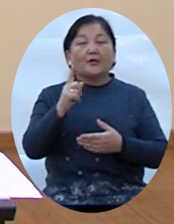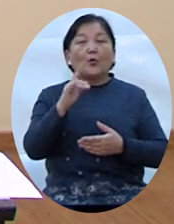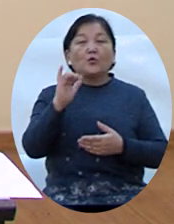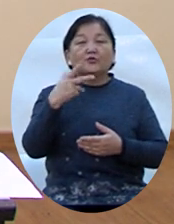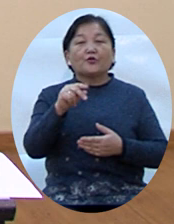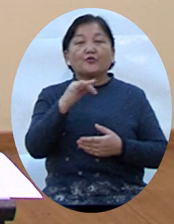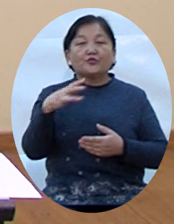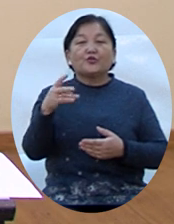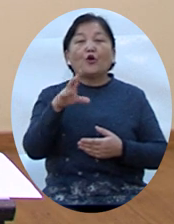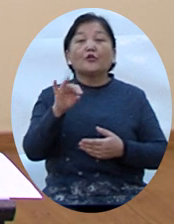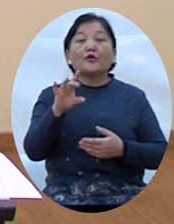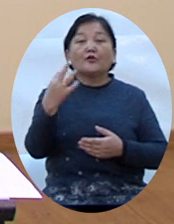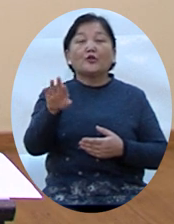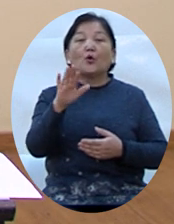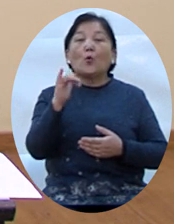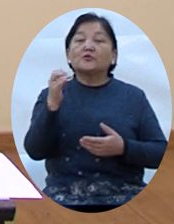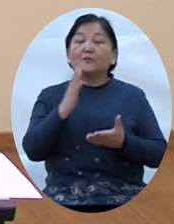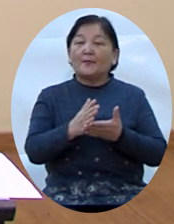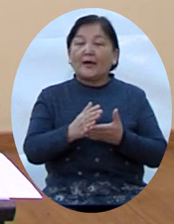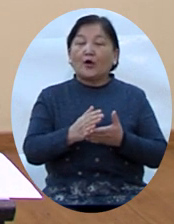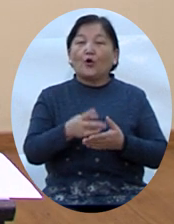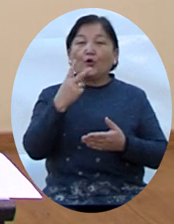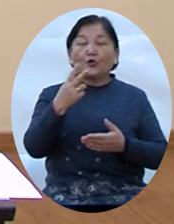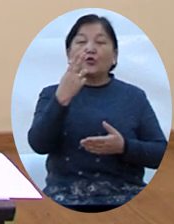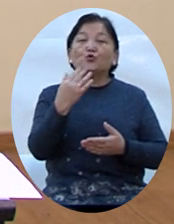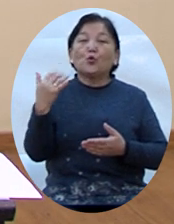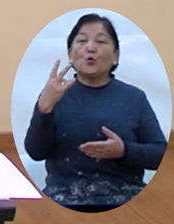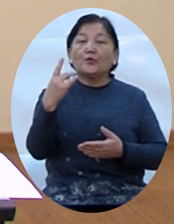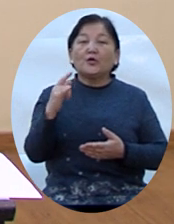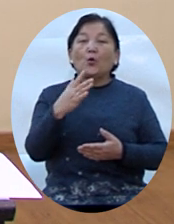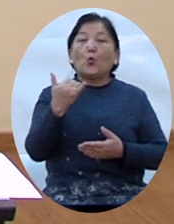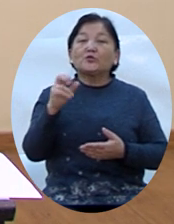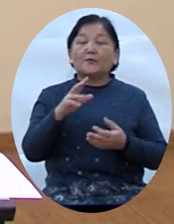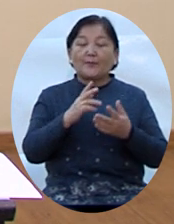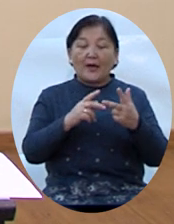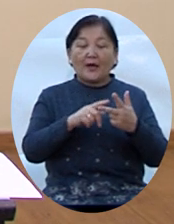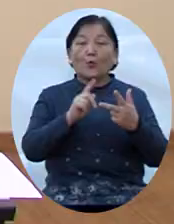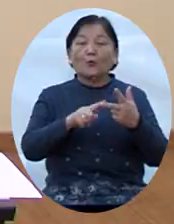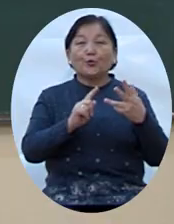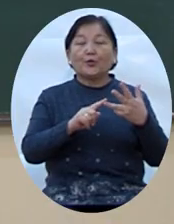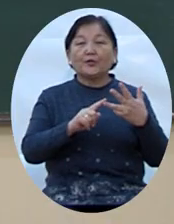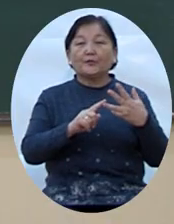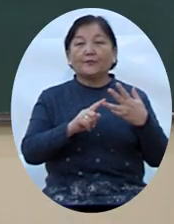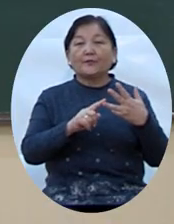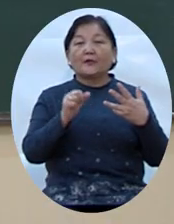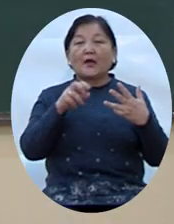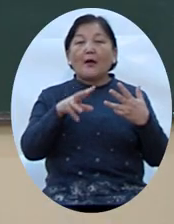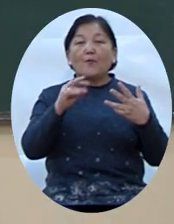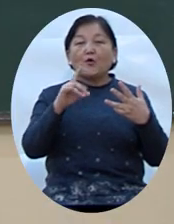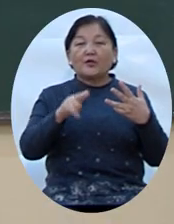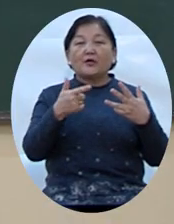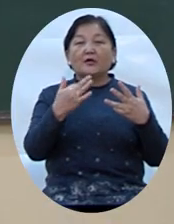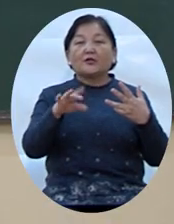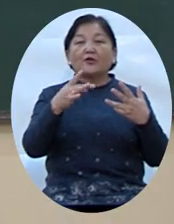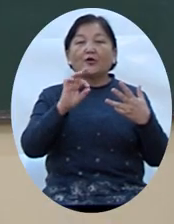хүчил, дараагийнх нь цууны хүчил, за 3 дугаар уусмал нь ус, за 4-т нь аммоний гидроксид, за